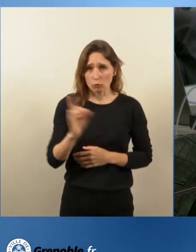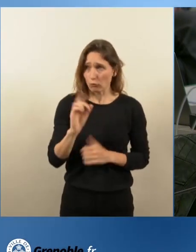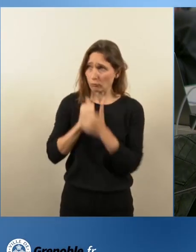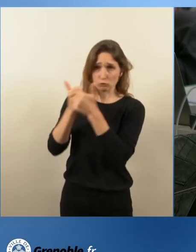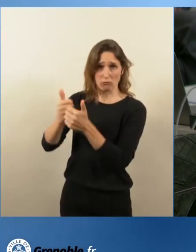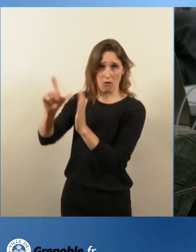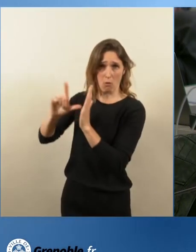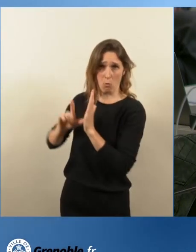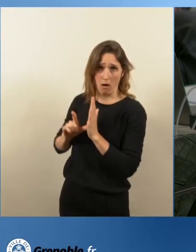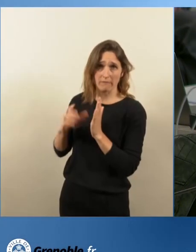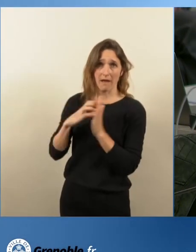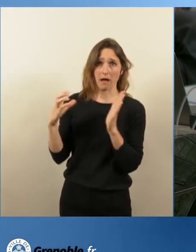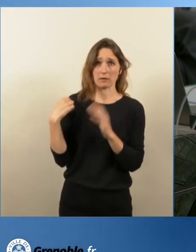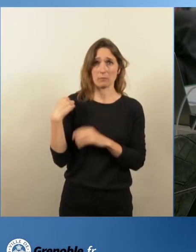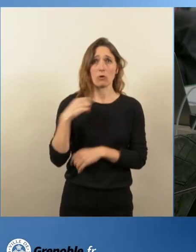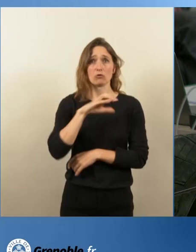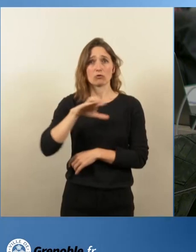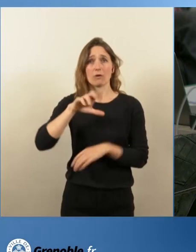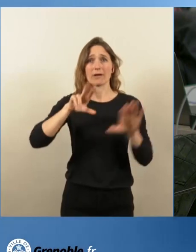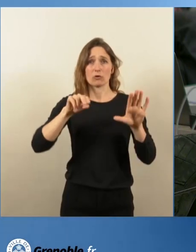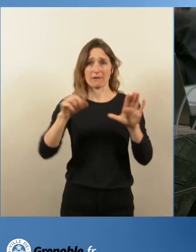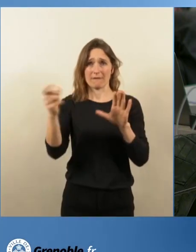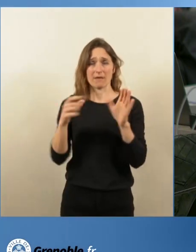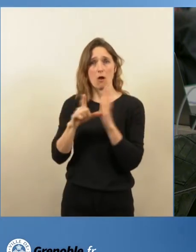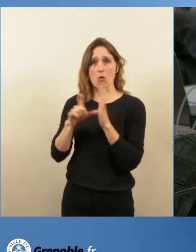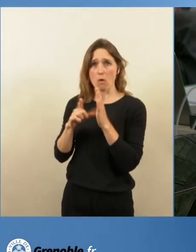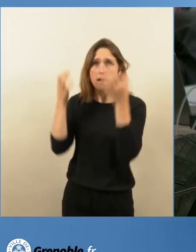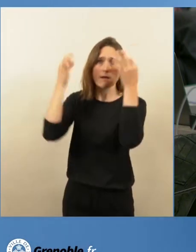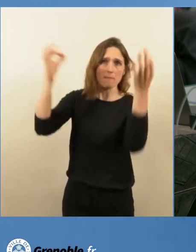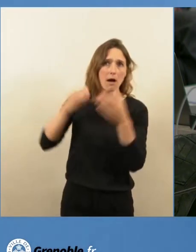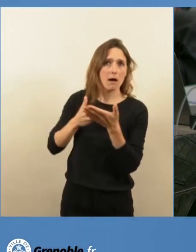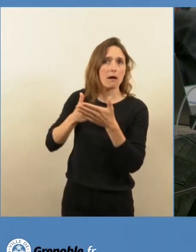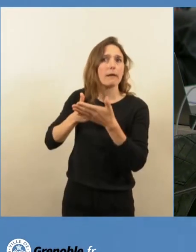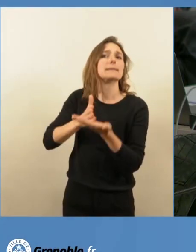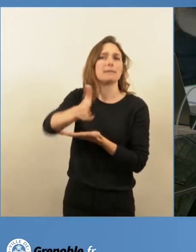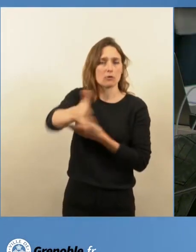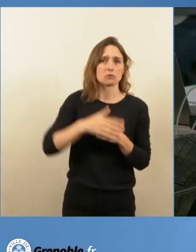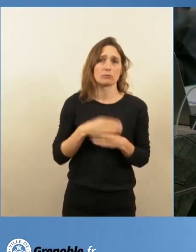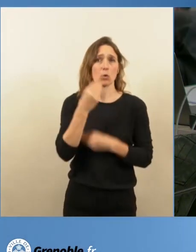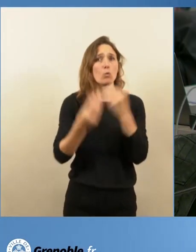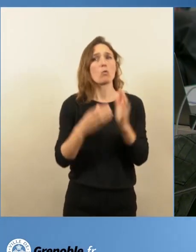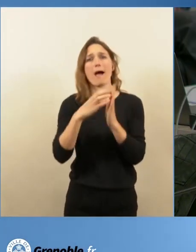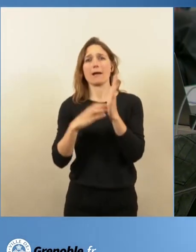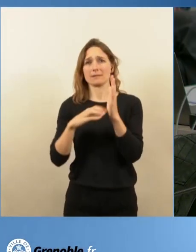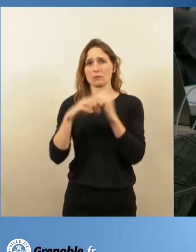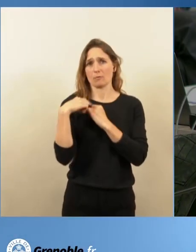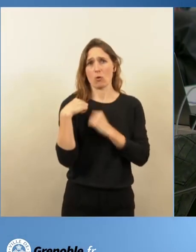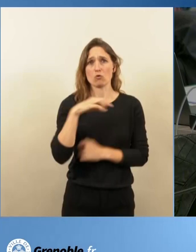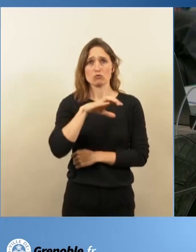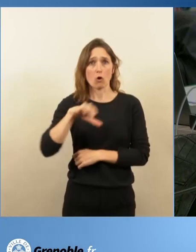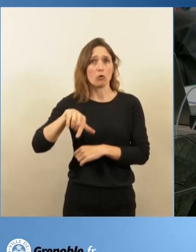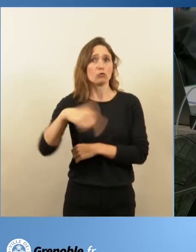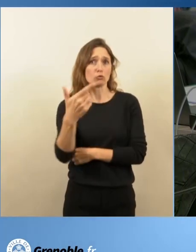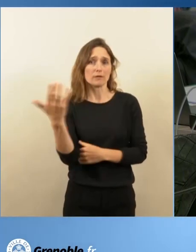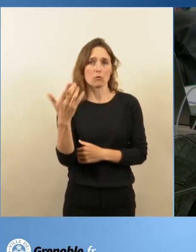l'obligation c'est l'article 180 de la loi climat et résilience ou un autre exemple l'article 112 cette fois c'est le remplacement